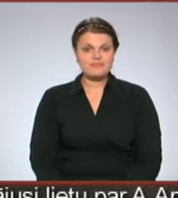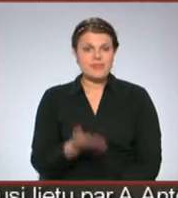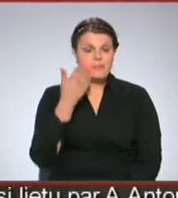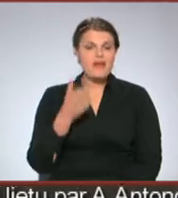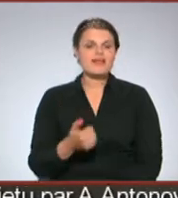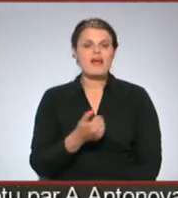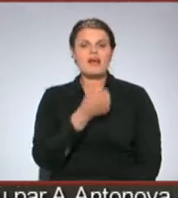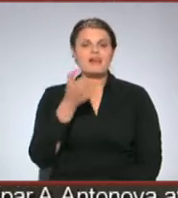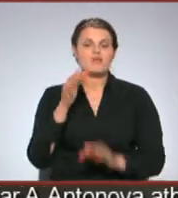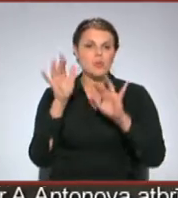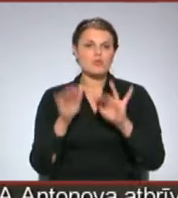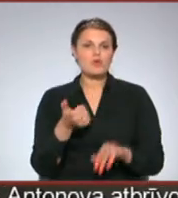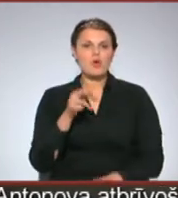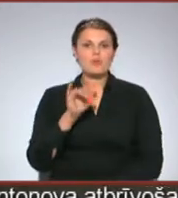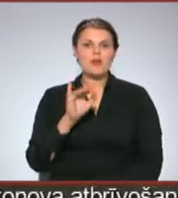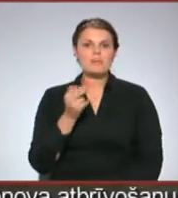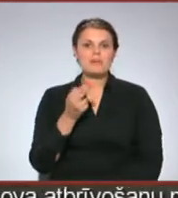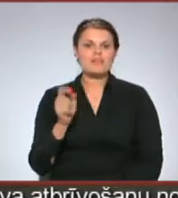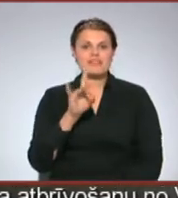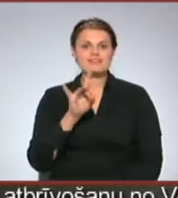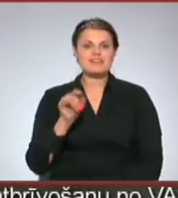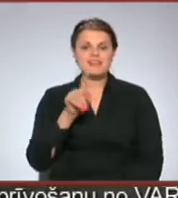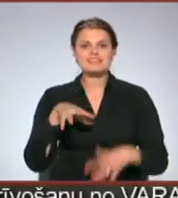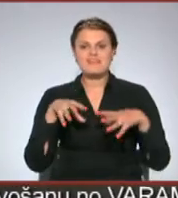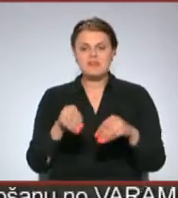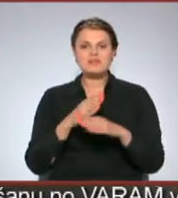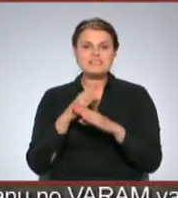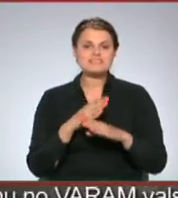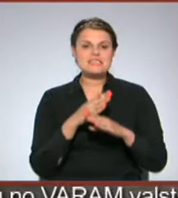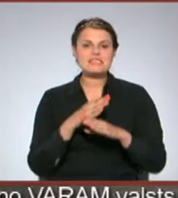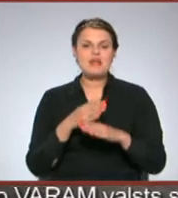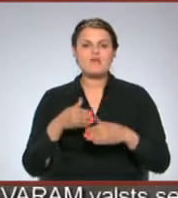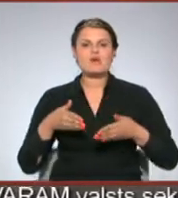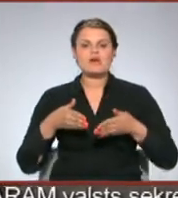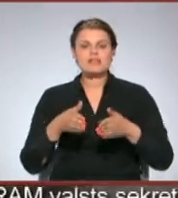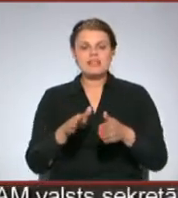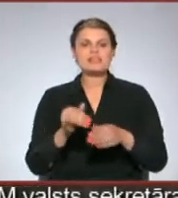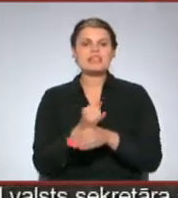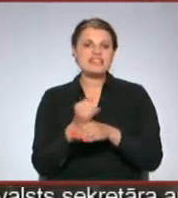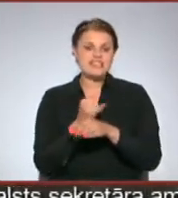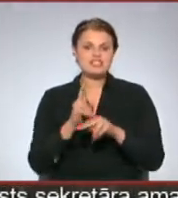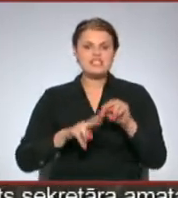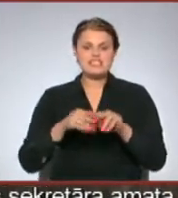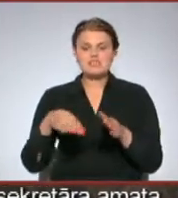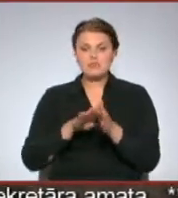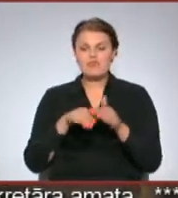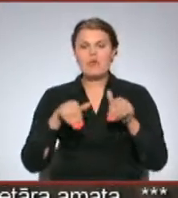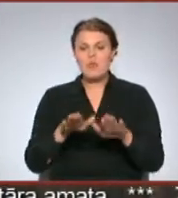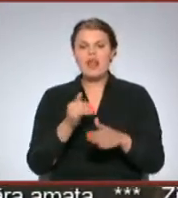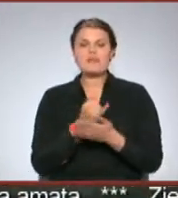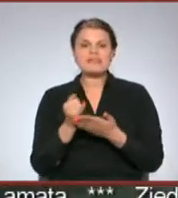Pērnā gada rudenī Grobiņas Hess, veicot zirnavu dīķa tīrīšanu, slūžu remontu un siltumtrases izbūvi, nolēma iztīrīt